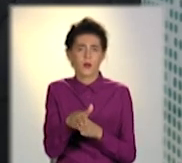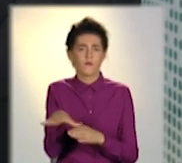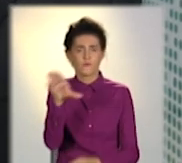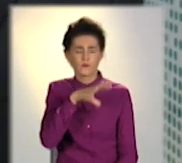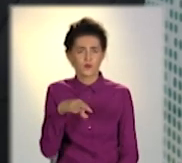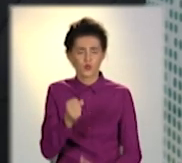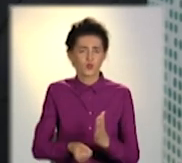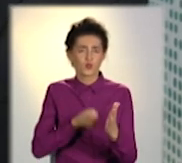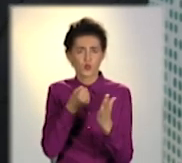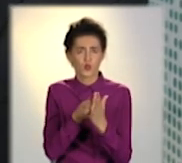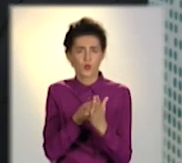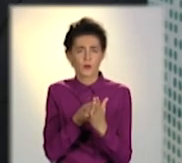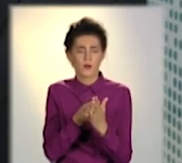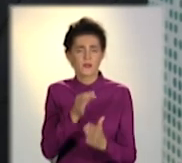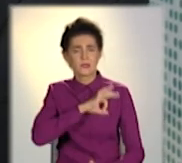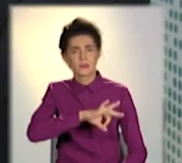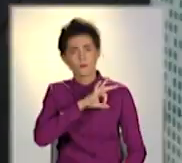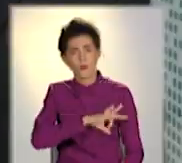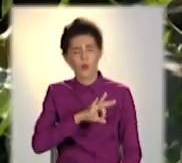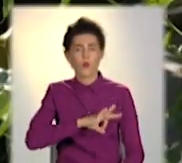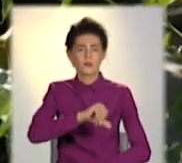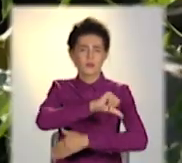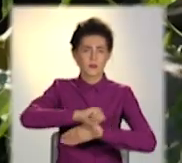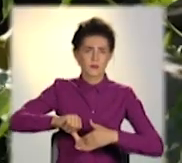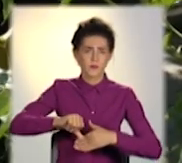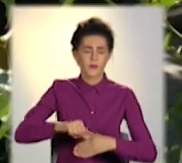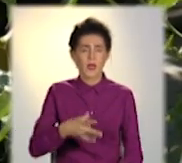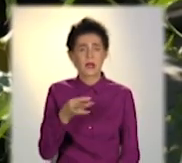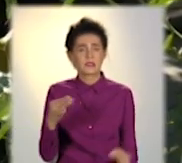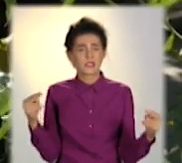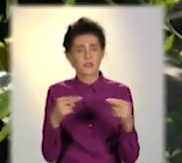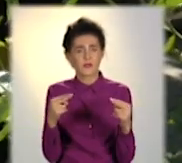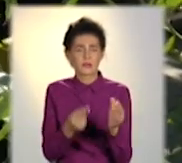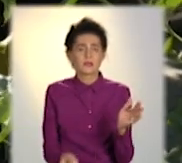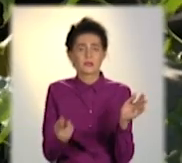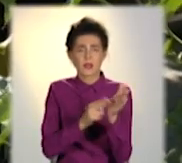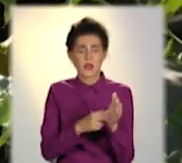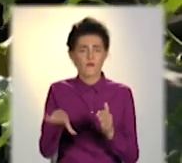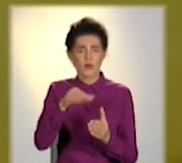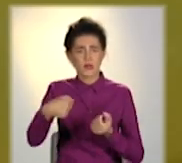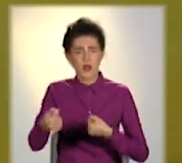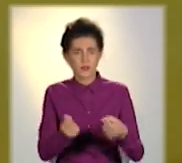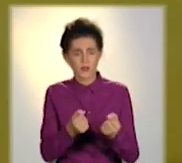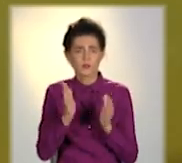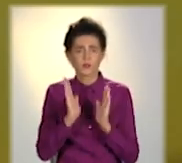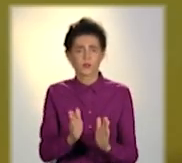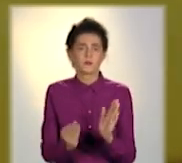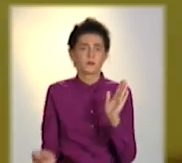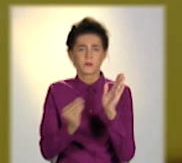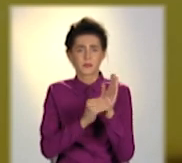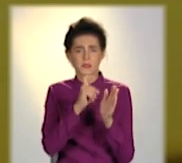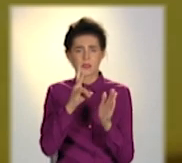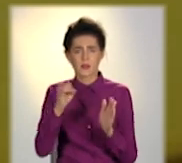до використання за кордоном. А у свідоцтві про реєстрацію транспортного засобу додадуть позначку